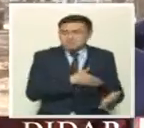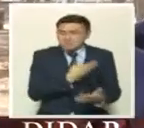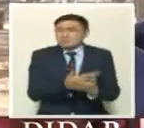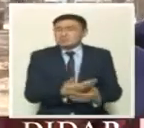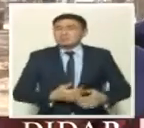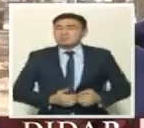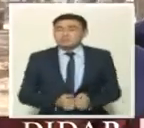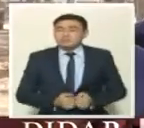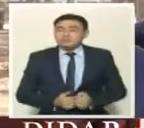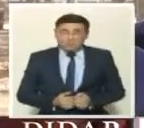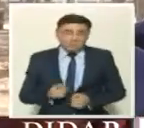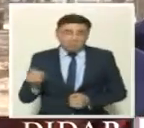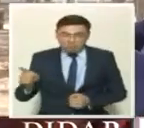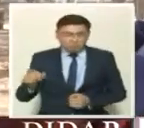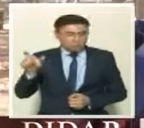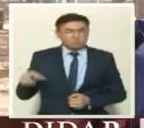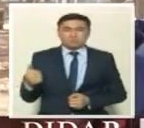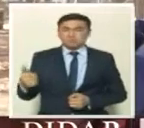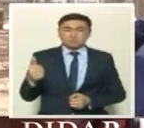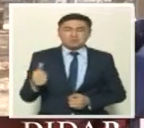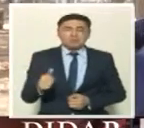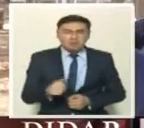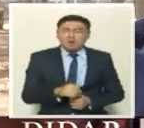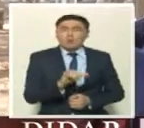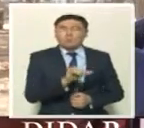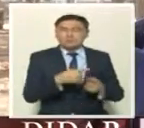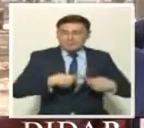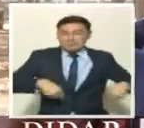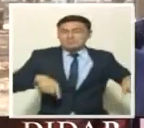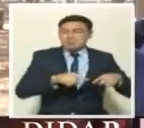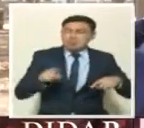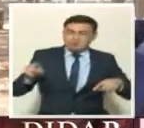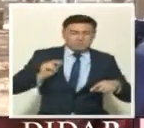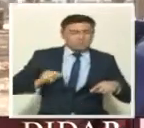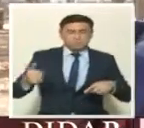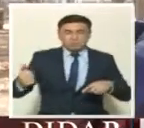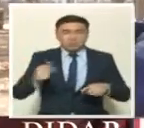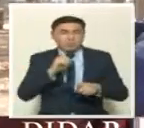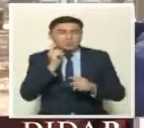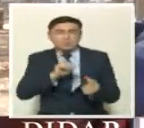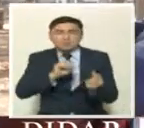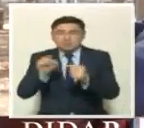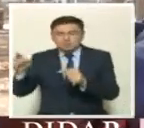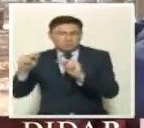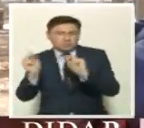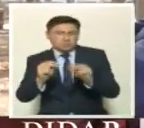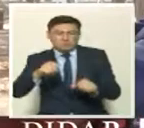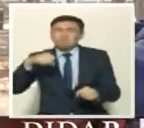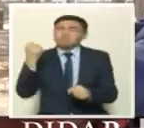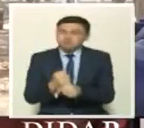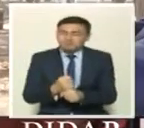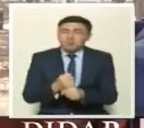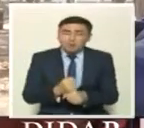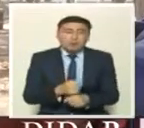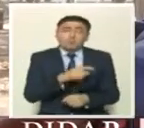наш коллега очень уважаем в коллективе узеем жилу Сам он Ветеран труда он обучает новеньких молодое поколение наше многие